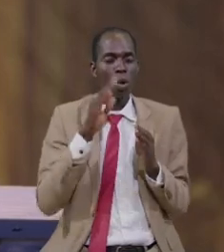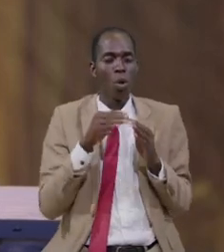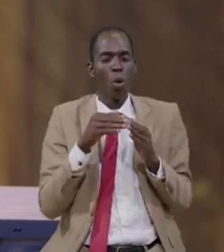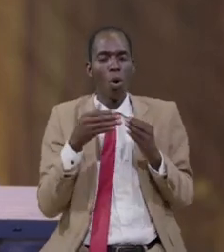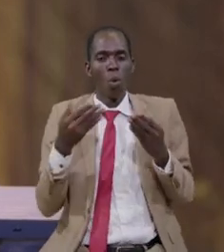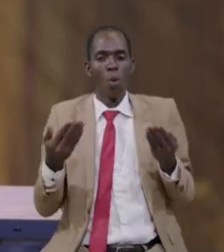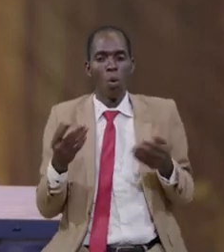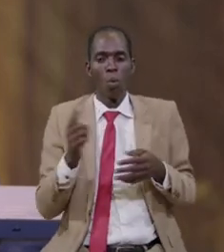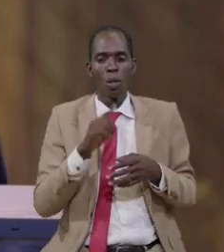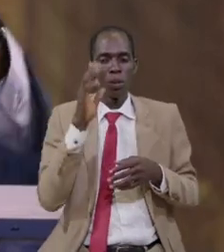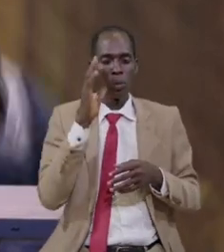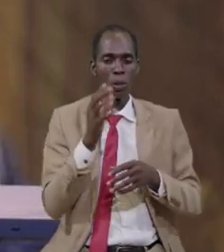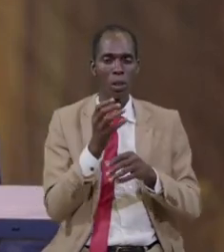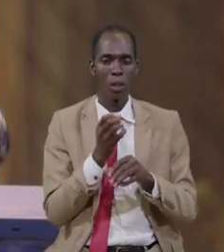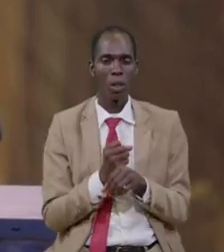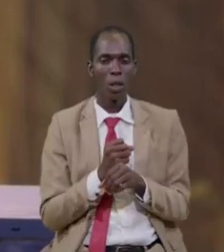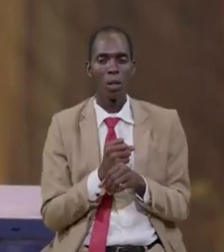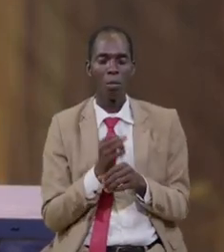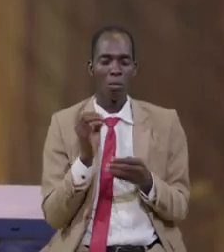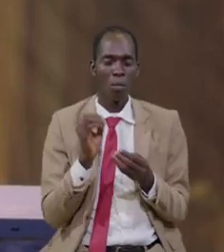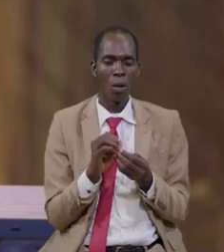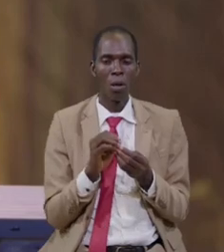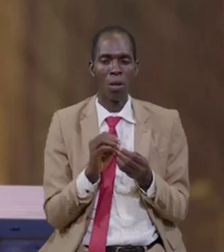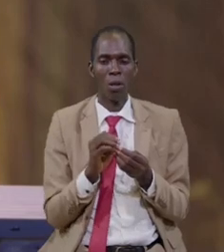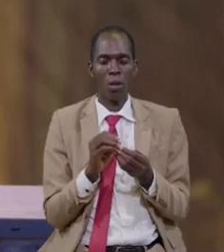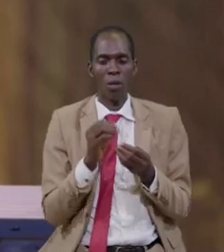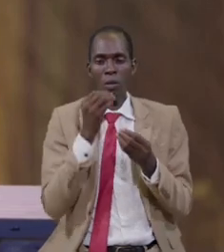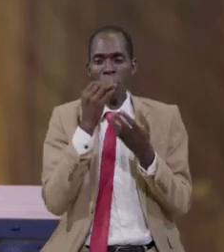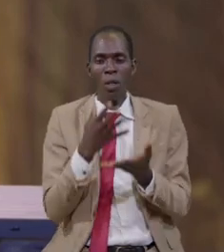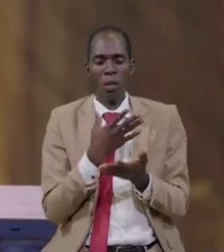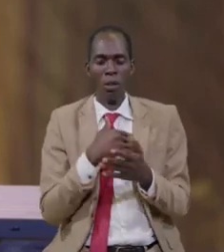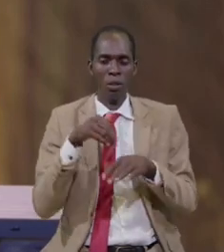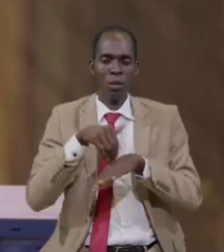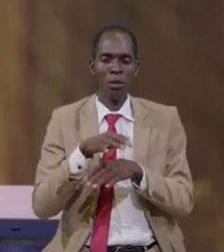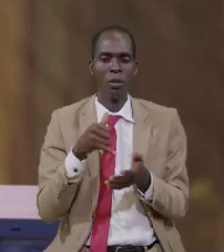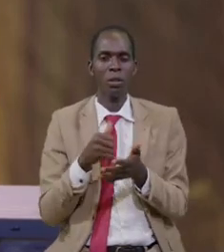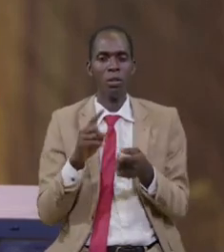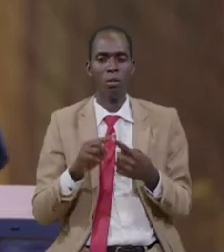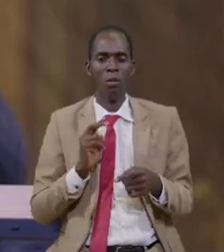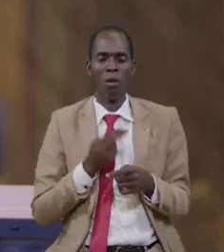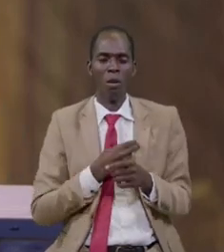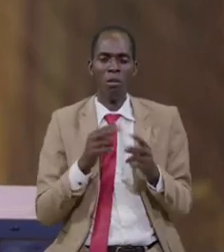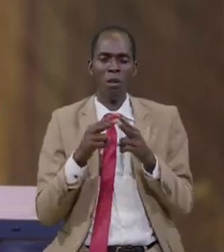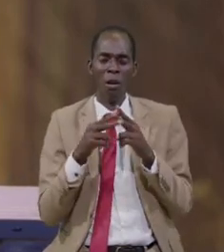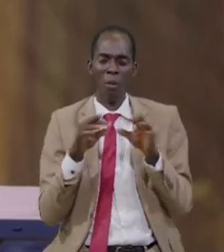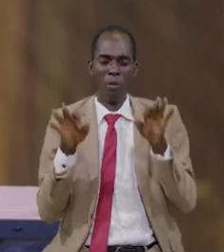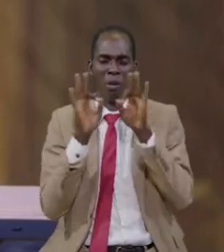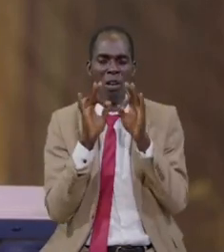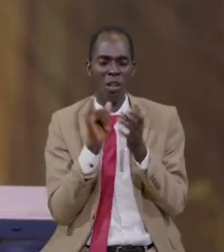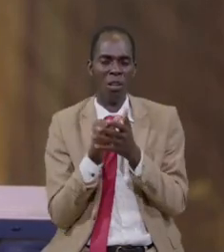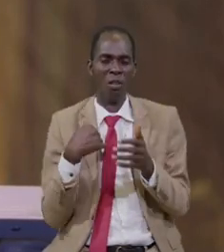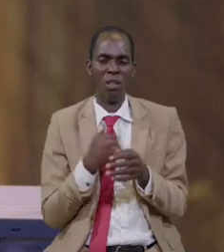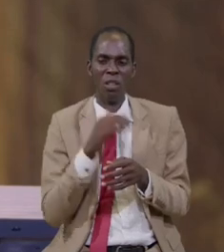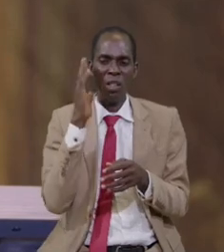un formulaire qui va s'afficher, que vous allez bien vouloir remplir et nous renvoyer le formulaire pour que nous